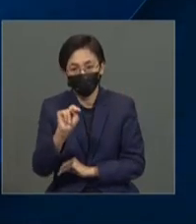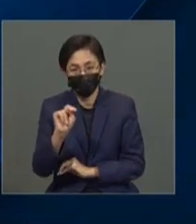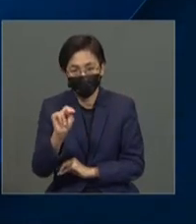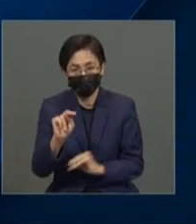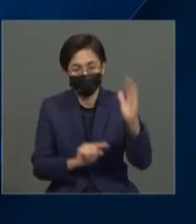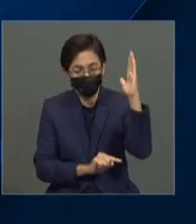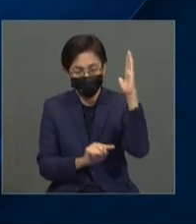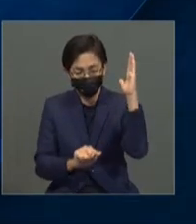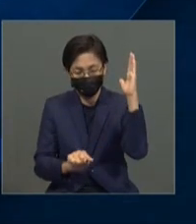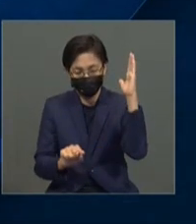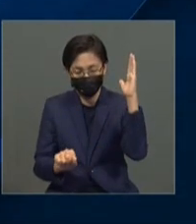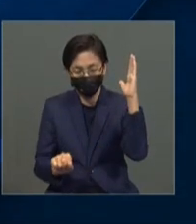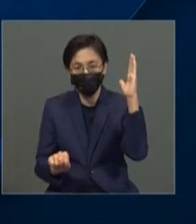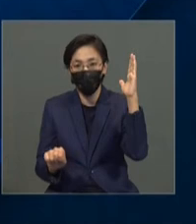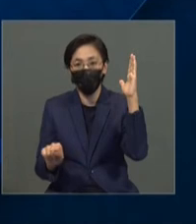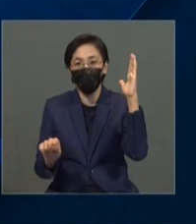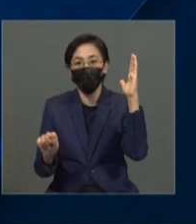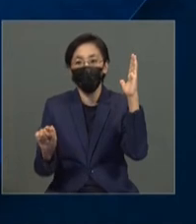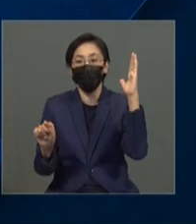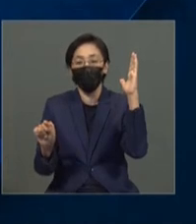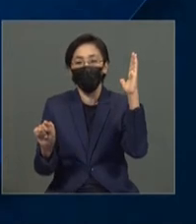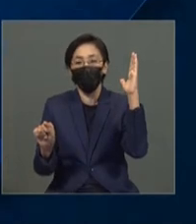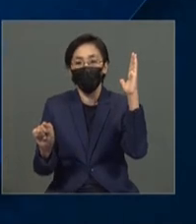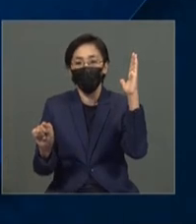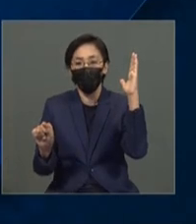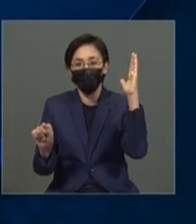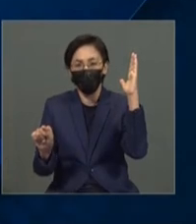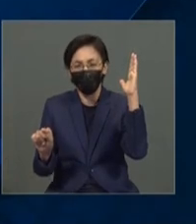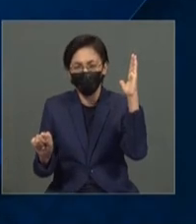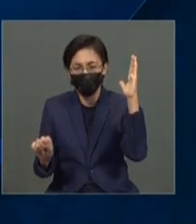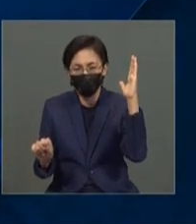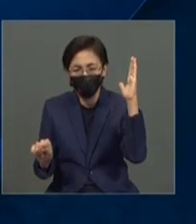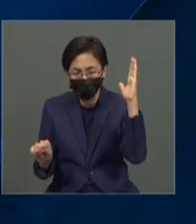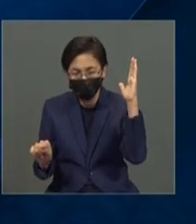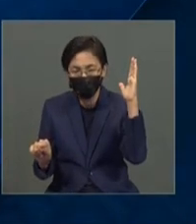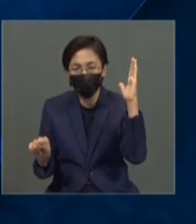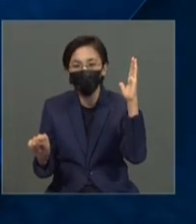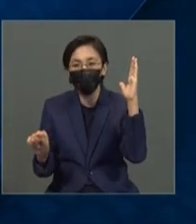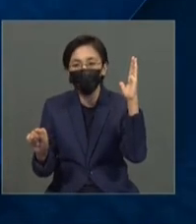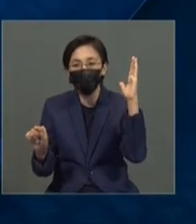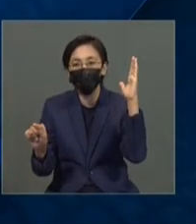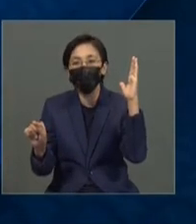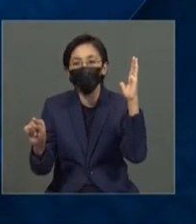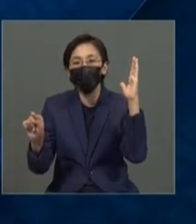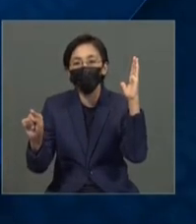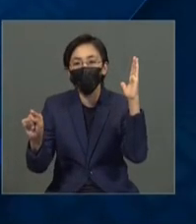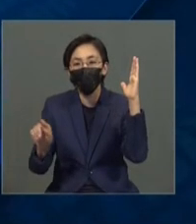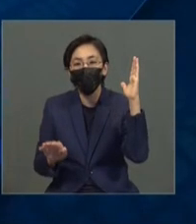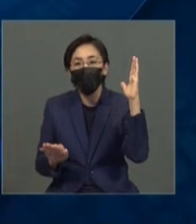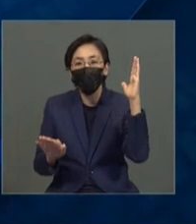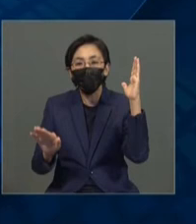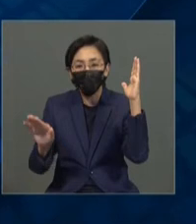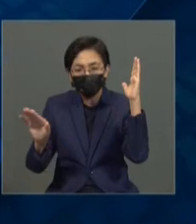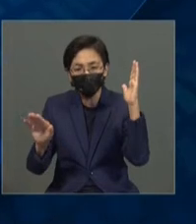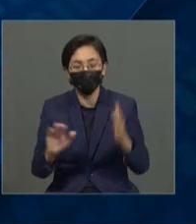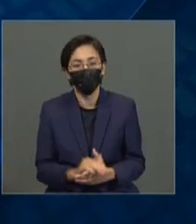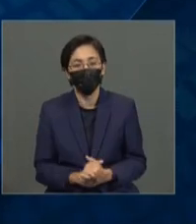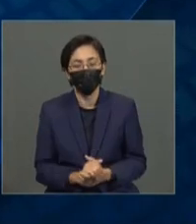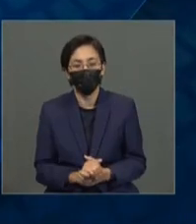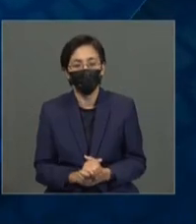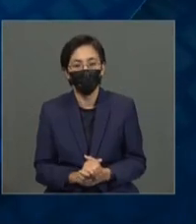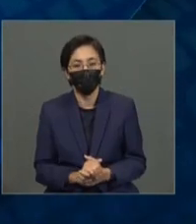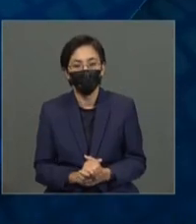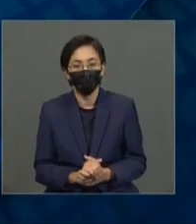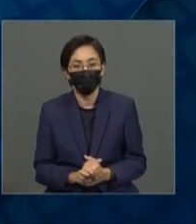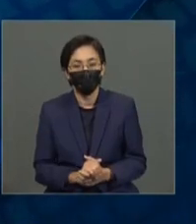ยังเชิดสูงขึ้นแล้วก็มีบางช่วงดูเหมือนจะลงแต่ว่าโดยรวมแล้วเนี่ยจะยังค่อนข้างสูงทีเดียวถ้าเทียบกับกราฟการ